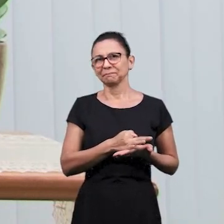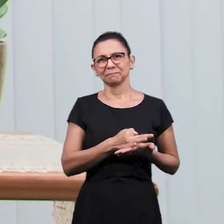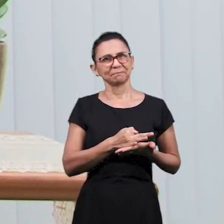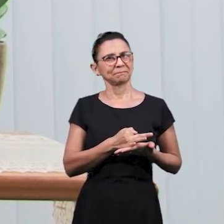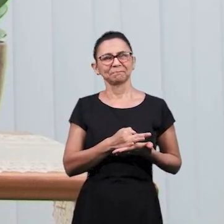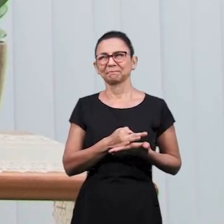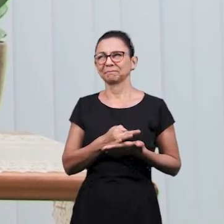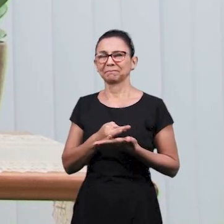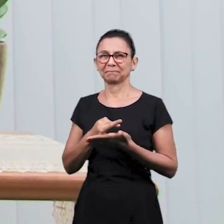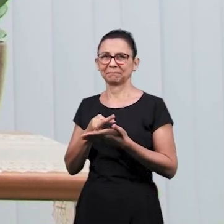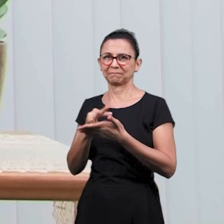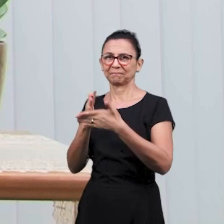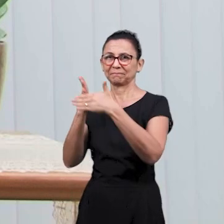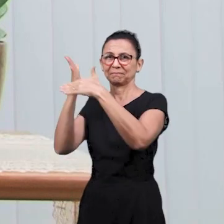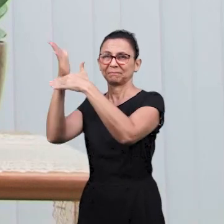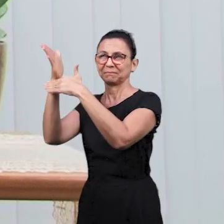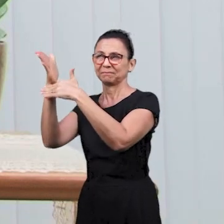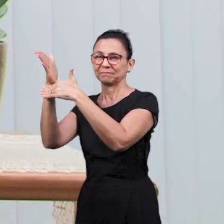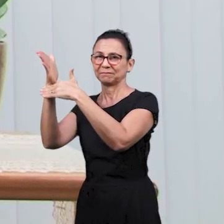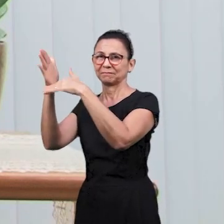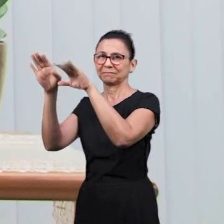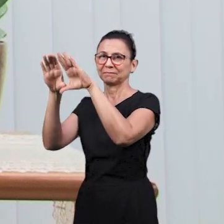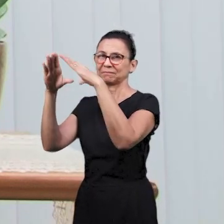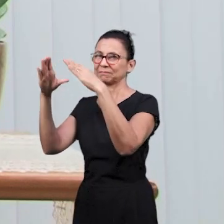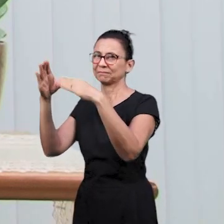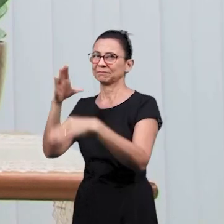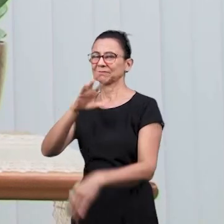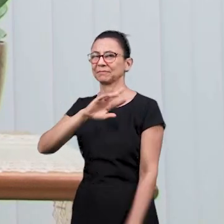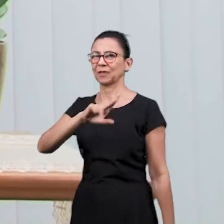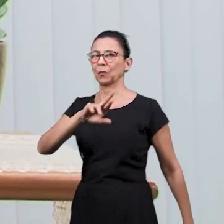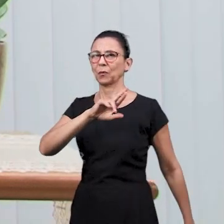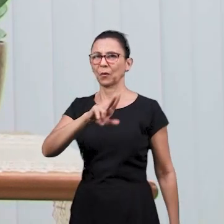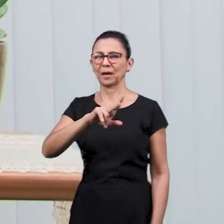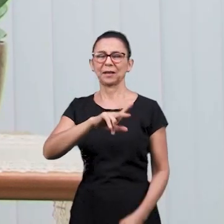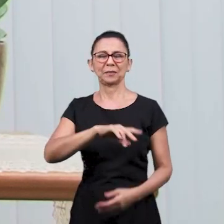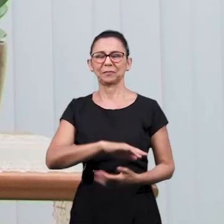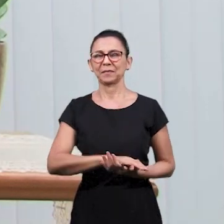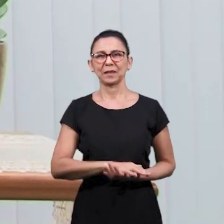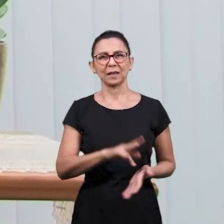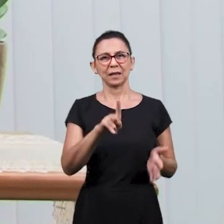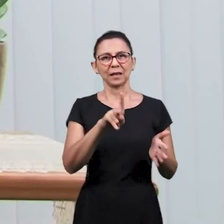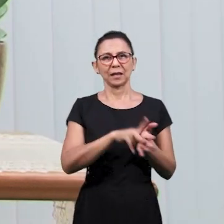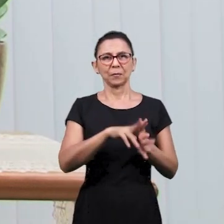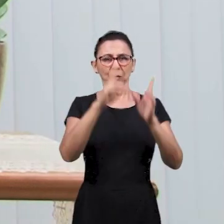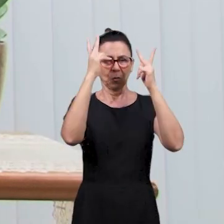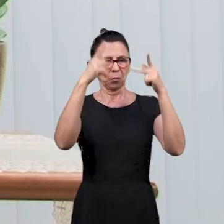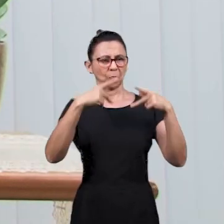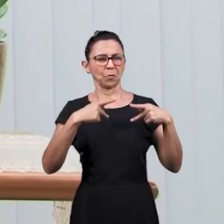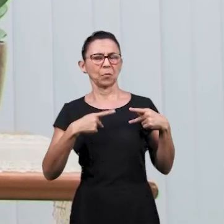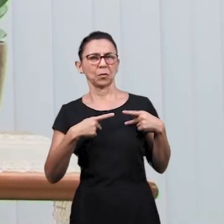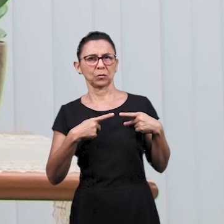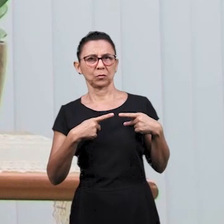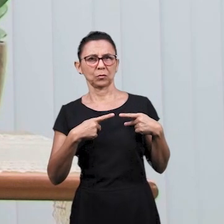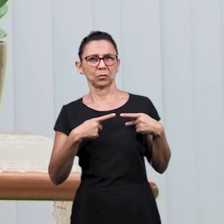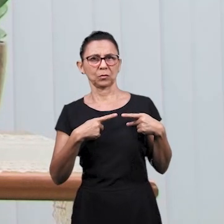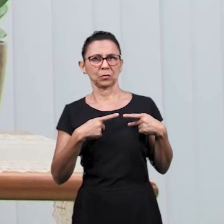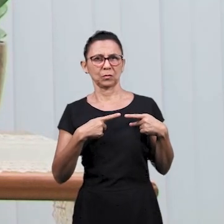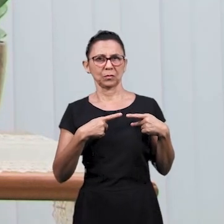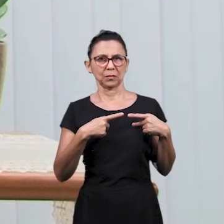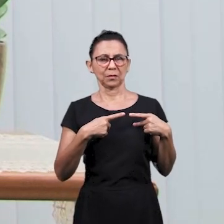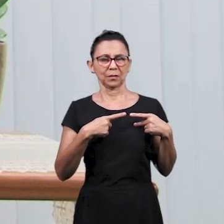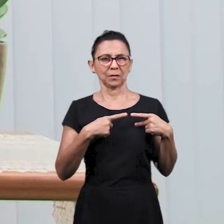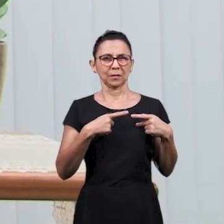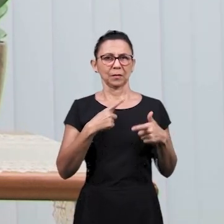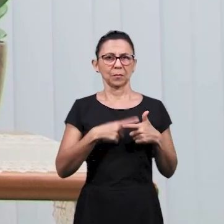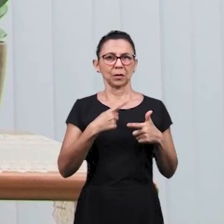вера не ведет человека к Богу. Эта вера, она ведома человеком. Человек руководит